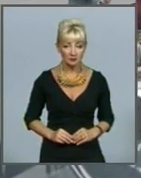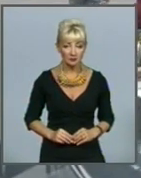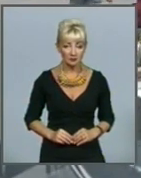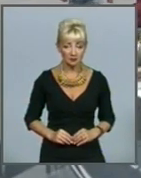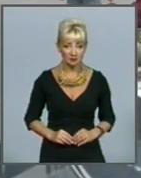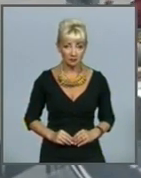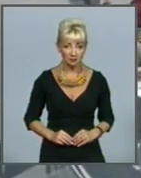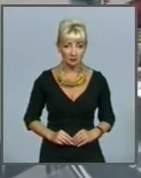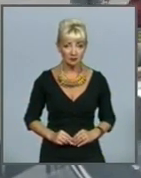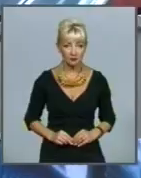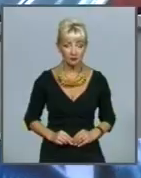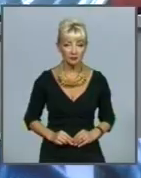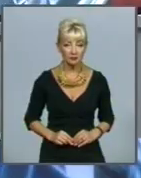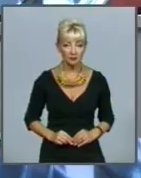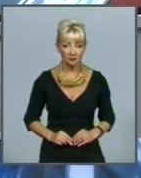Харківські звістя.